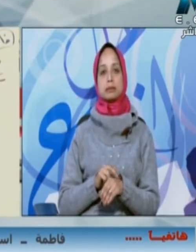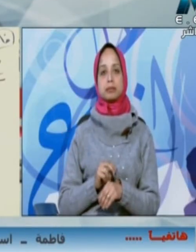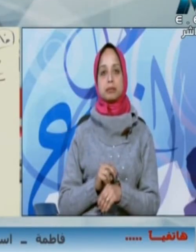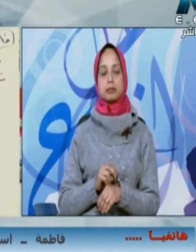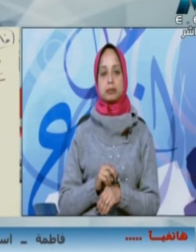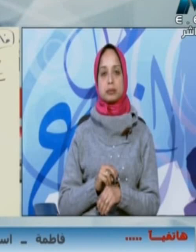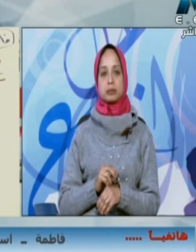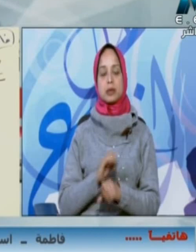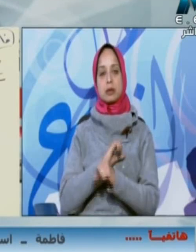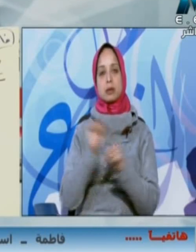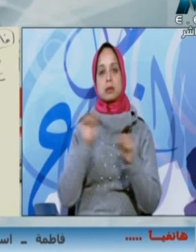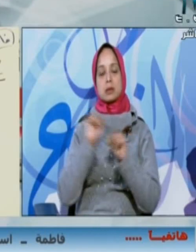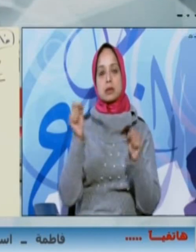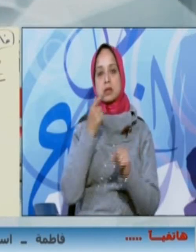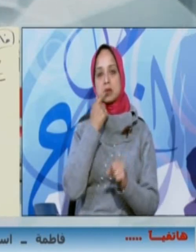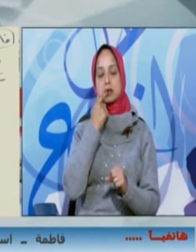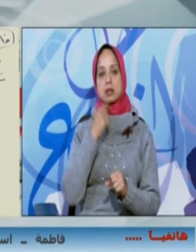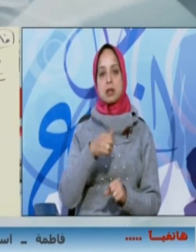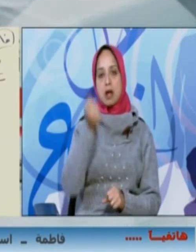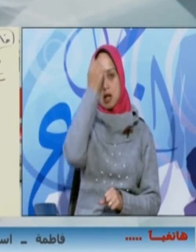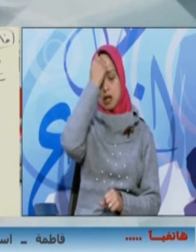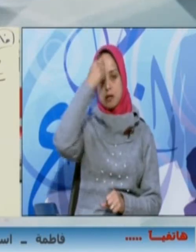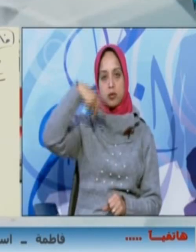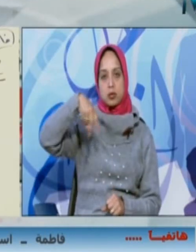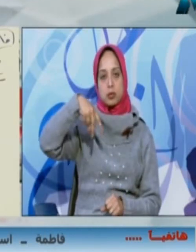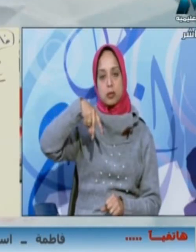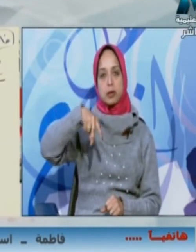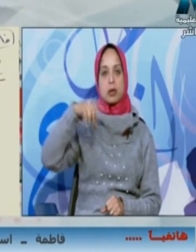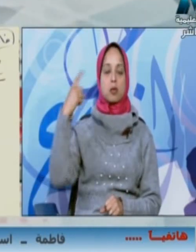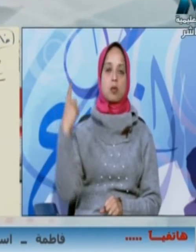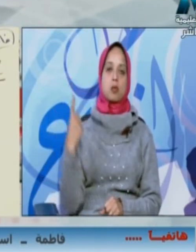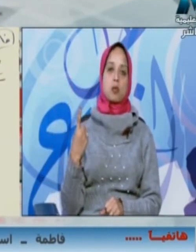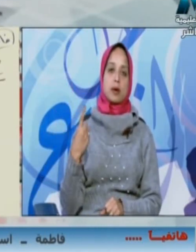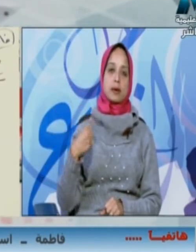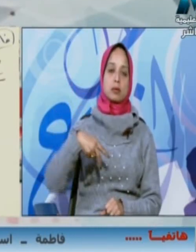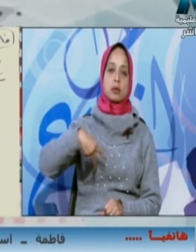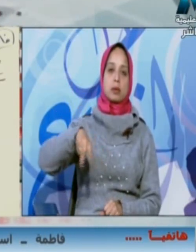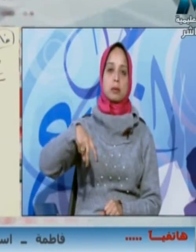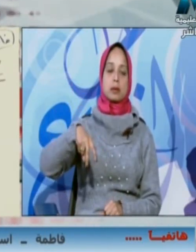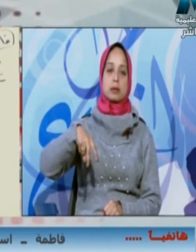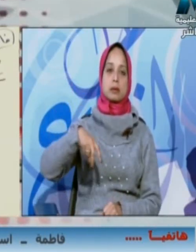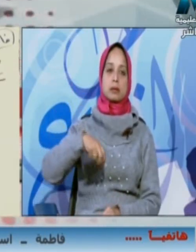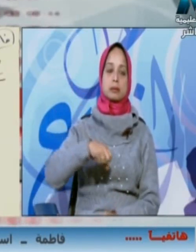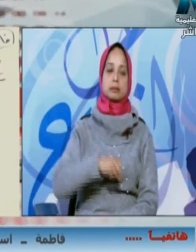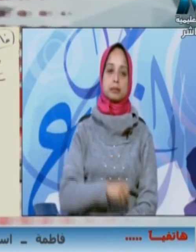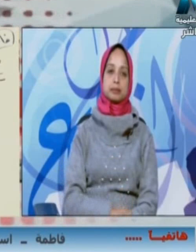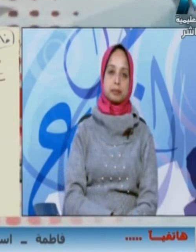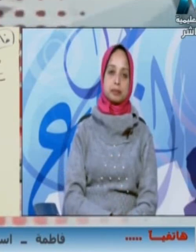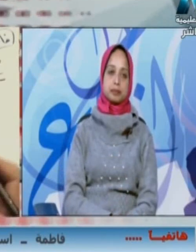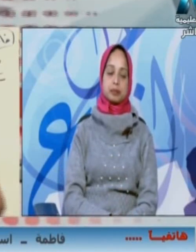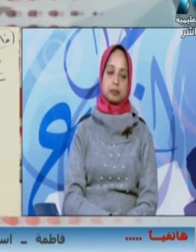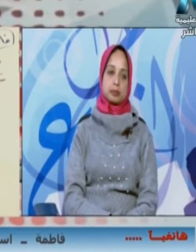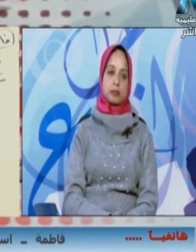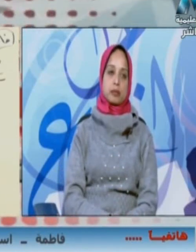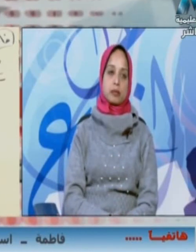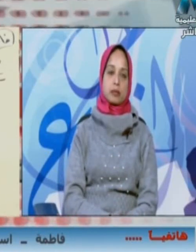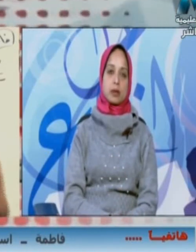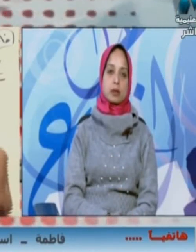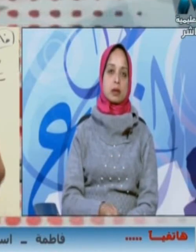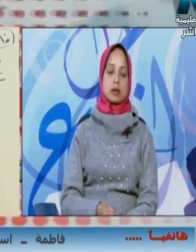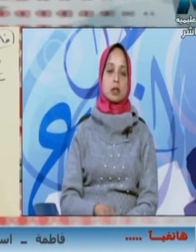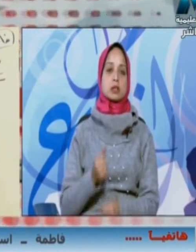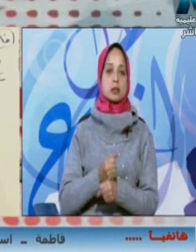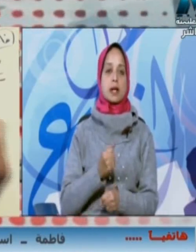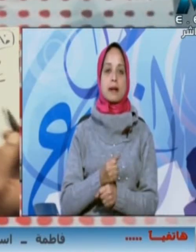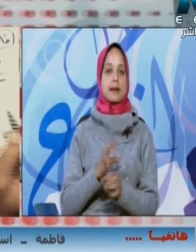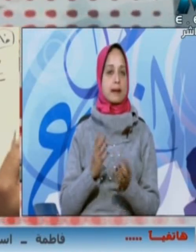بعد مظاهرة 1881 فبراير 1881 بعد فبراير 1881 تعينه ايه؟ هو ينفع